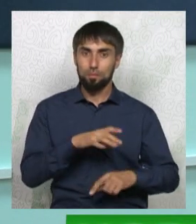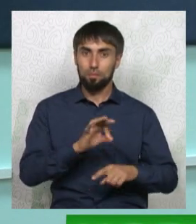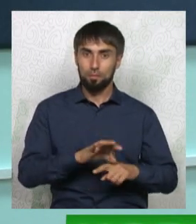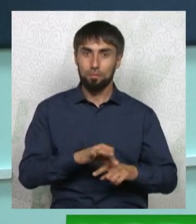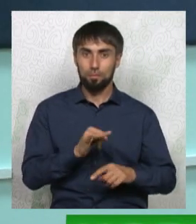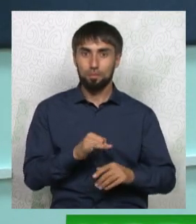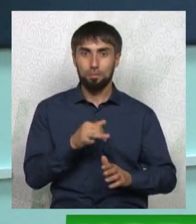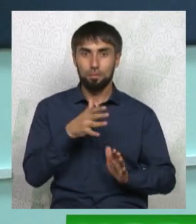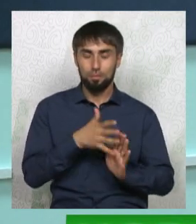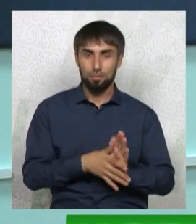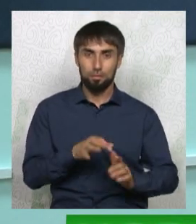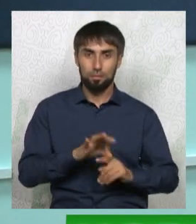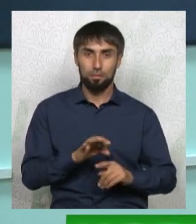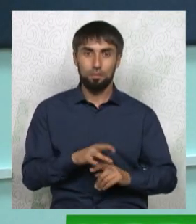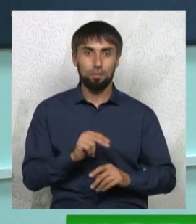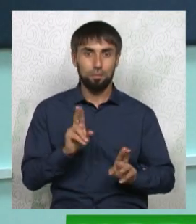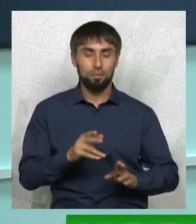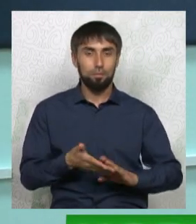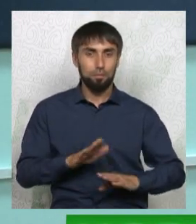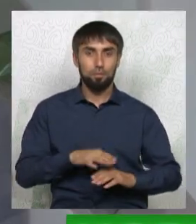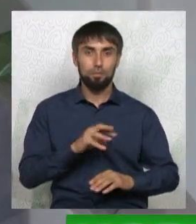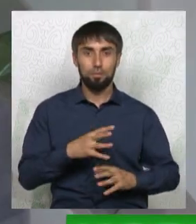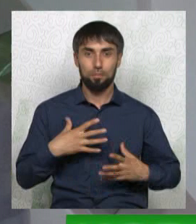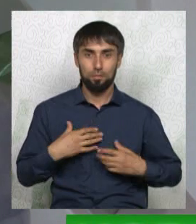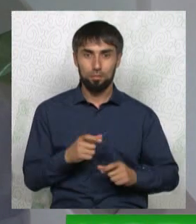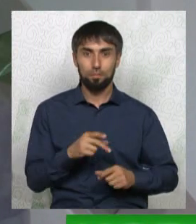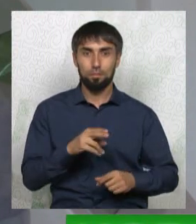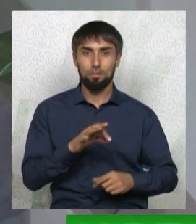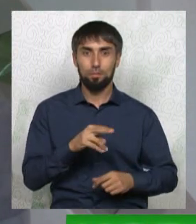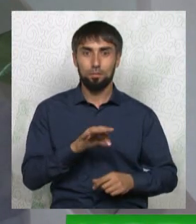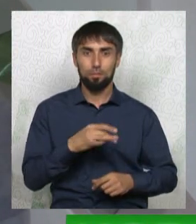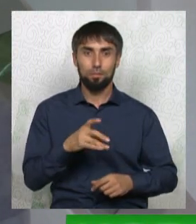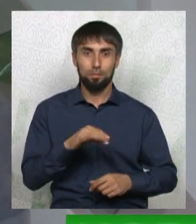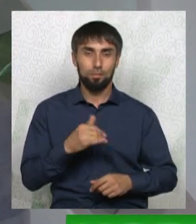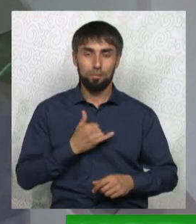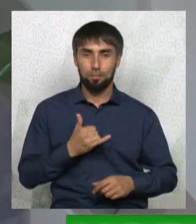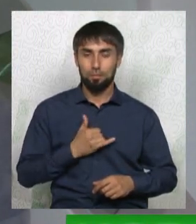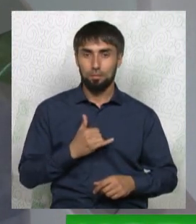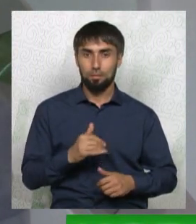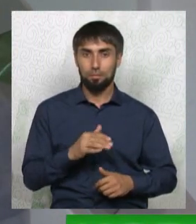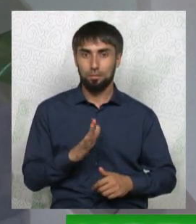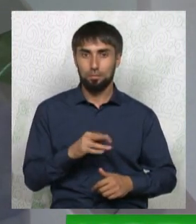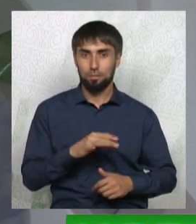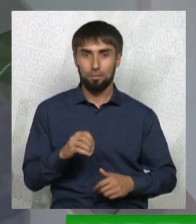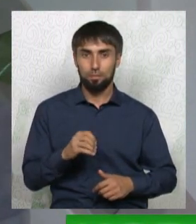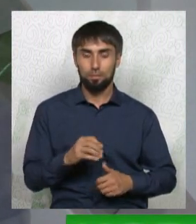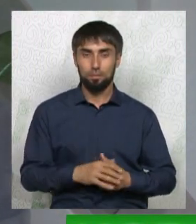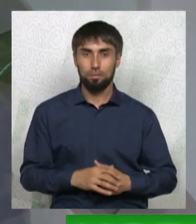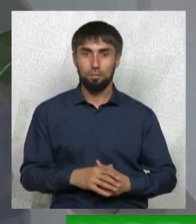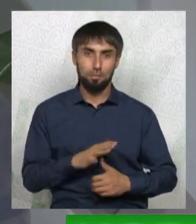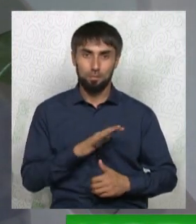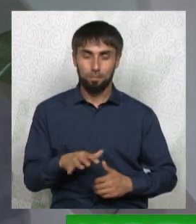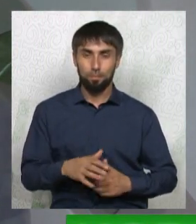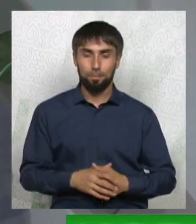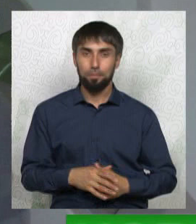заболеванию, протекают заболевания, как правило, намного тяжелее, чем у здоровых. Побочные эффекты у нас, в принципе, особо побочных эффектов не